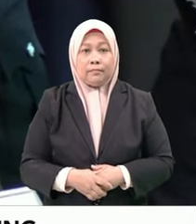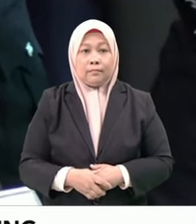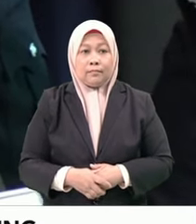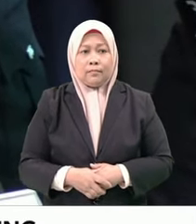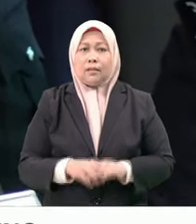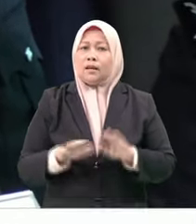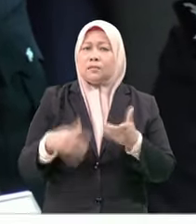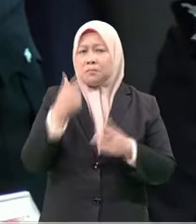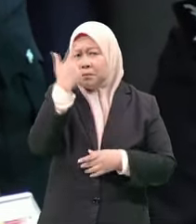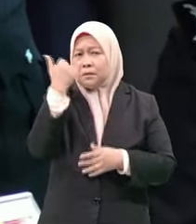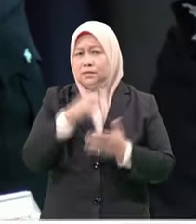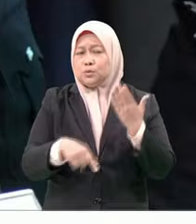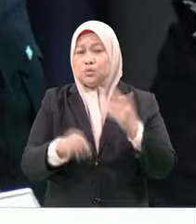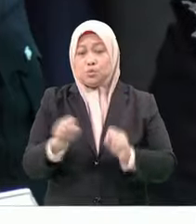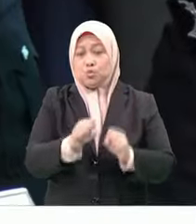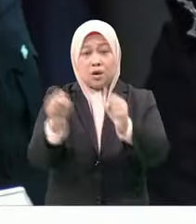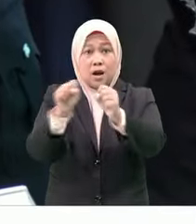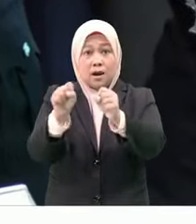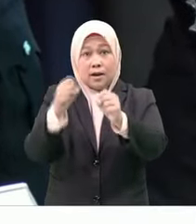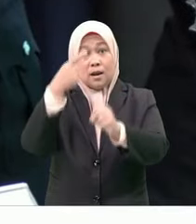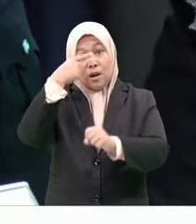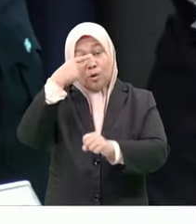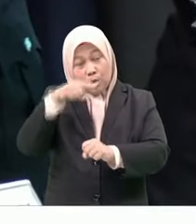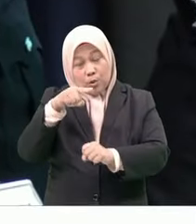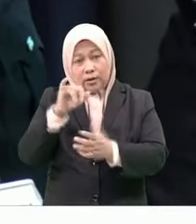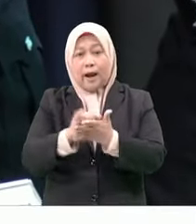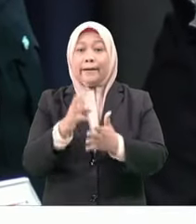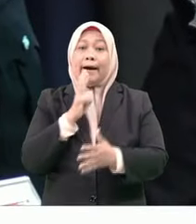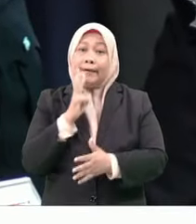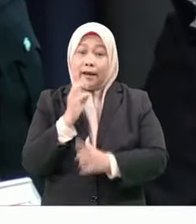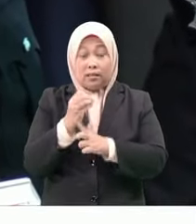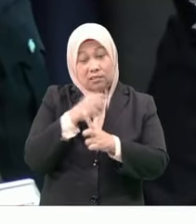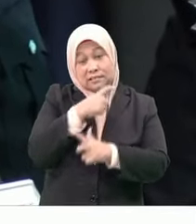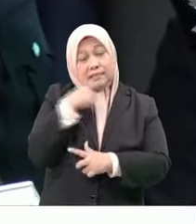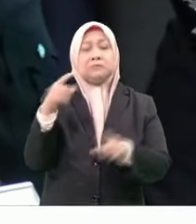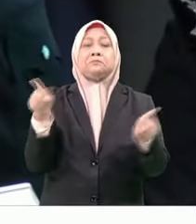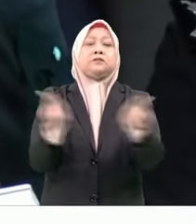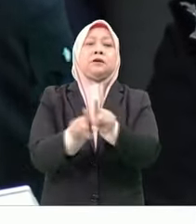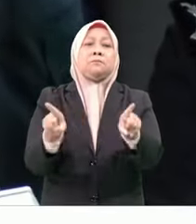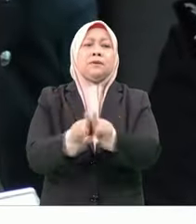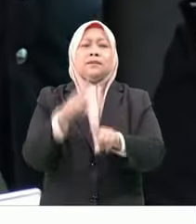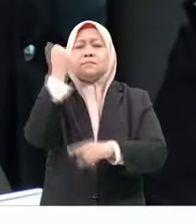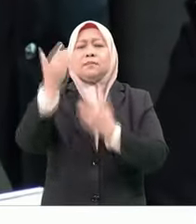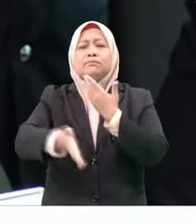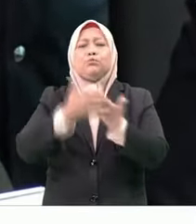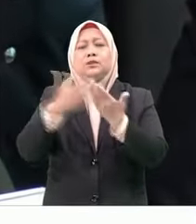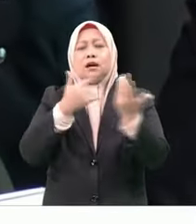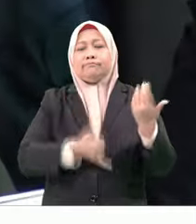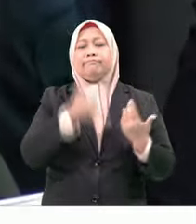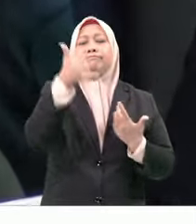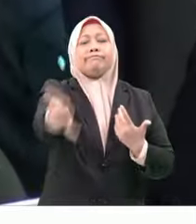sebab pada saya Sungai golok ni dia kering ke dia ada air ke sama Sebab Dia